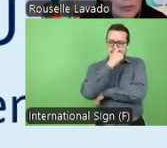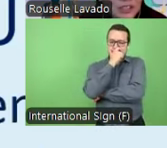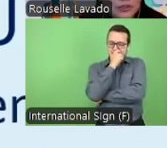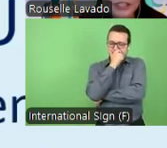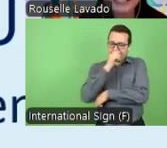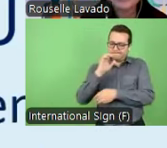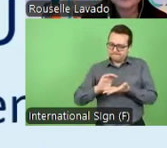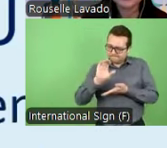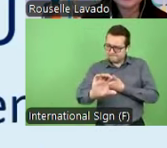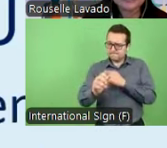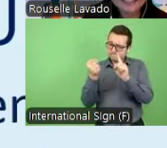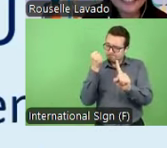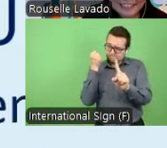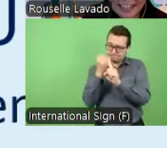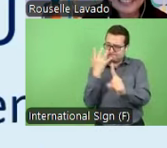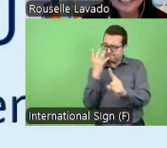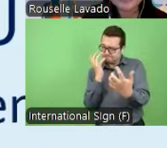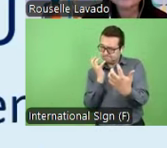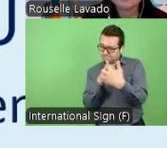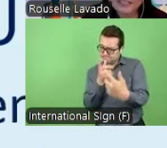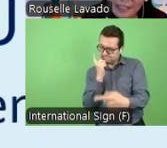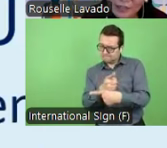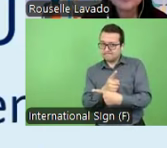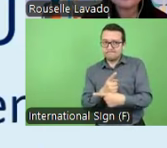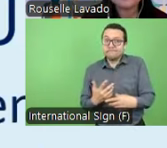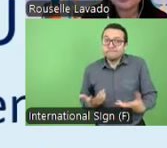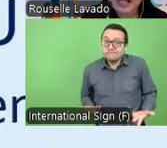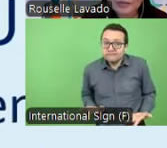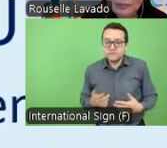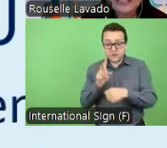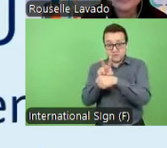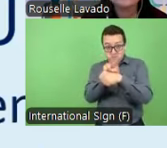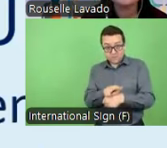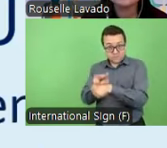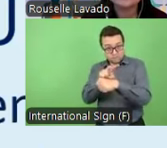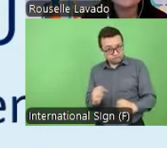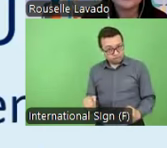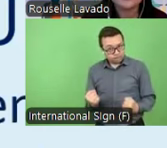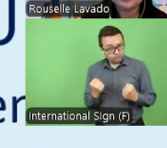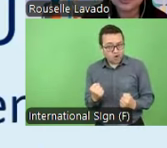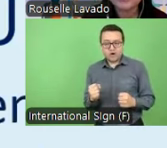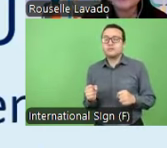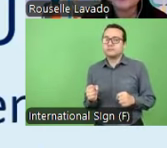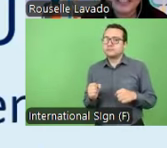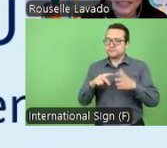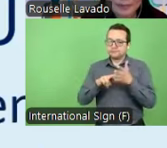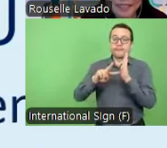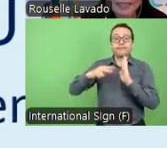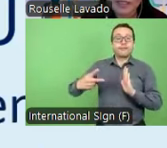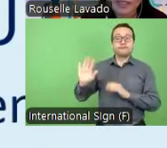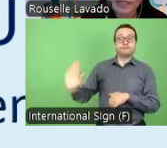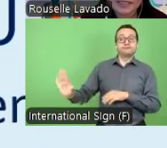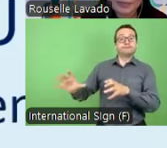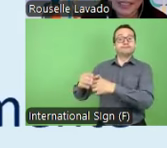et d'évaluer l'impact plus efficacement. Renforcer le suivi n'est pas seulement une tâche technique, c'est un engagement